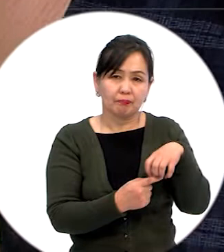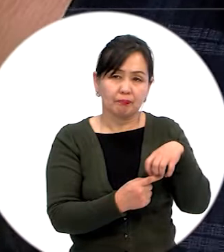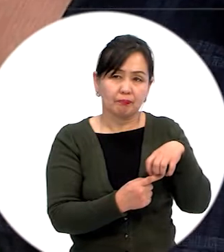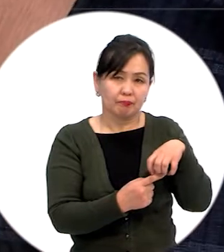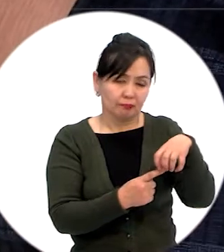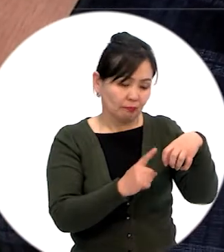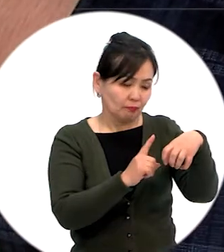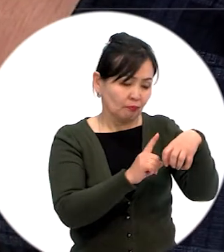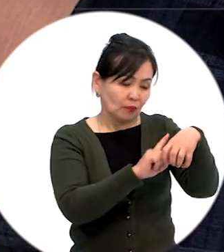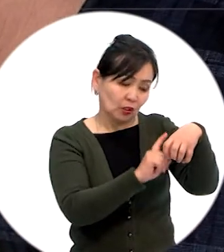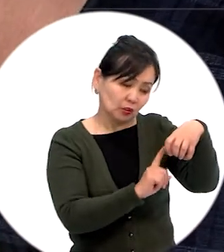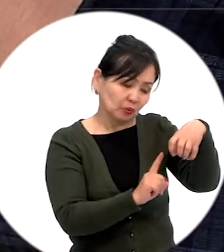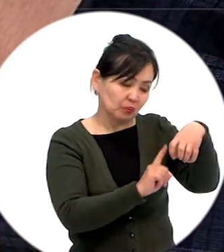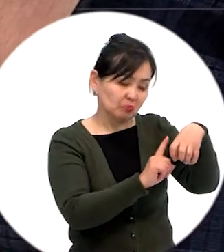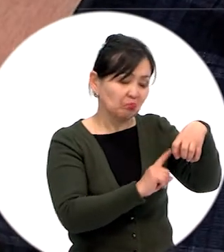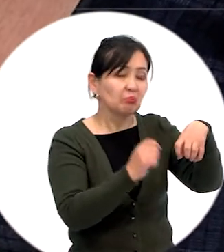махир янз бүр байж болно.